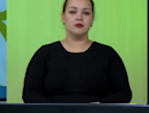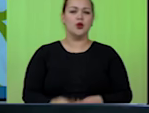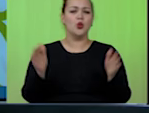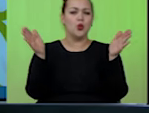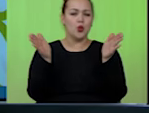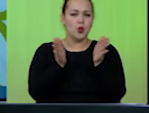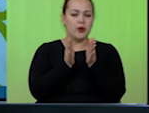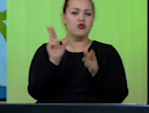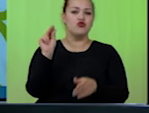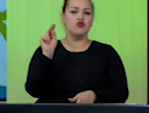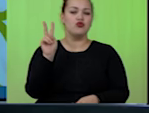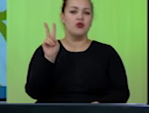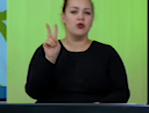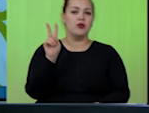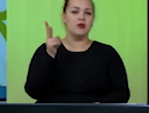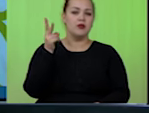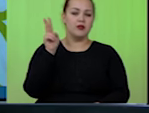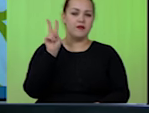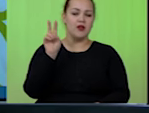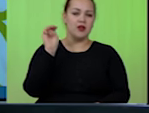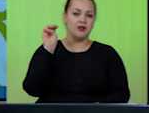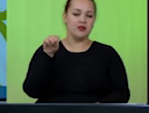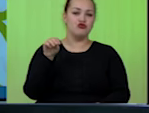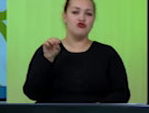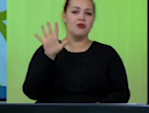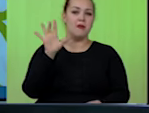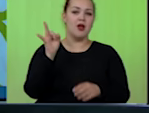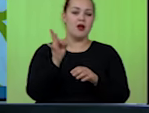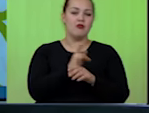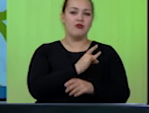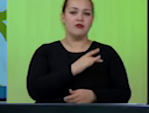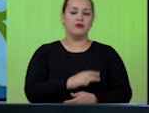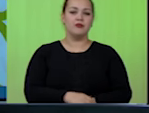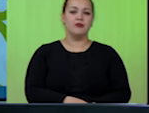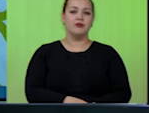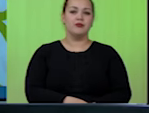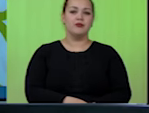Уменьшите число 2000 в 5 раз.